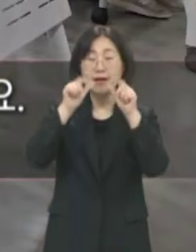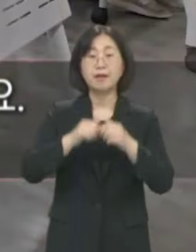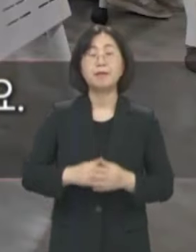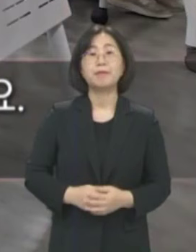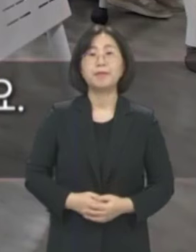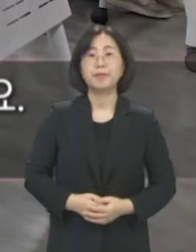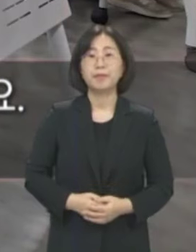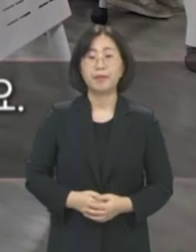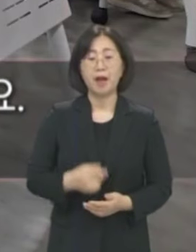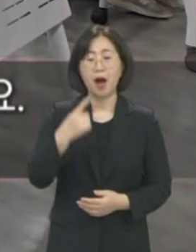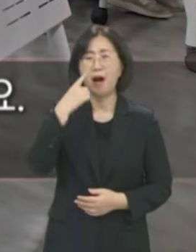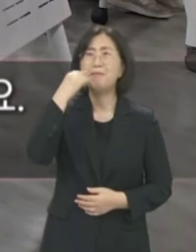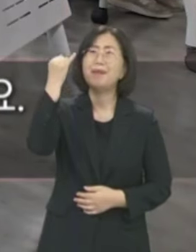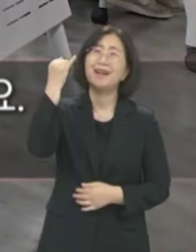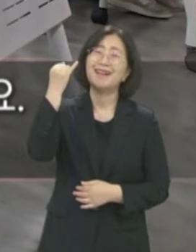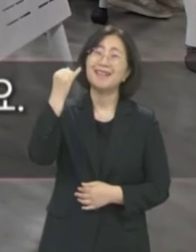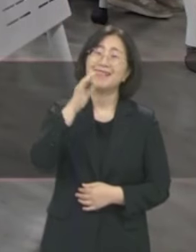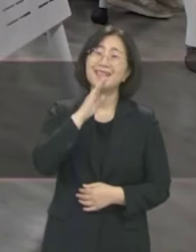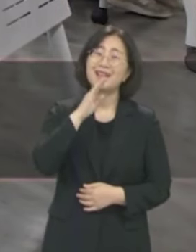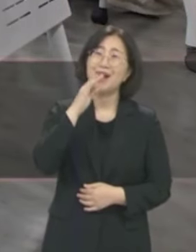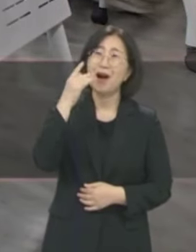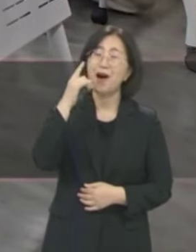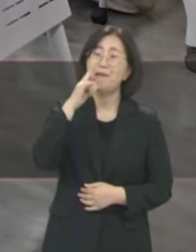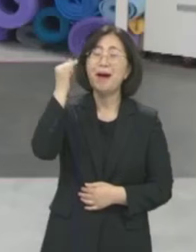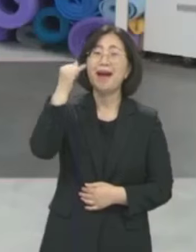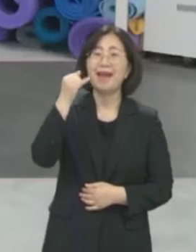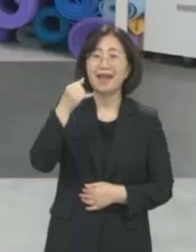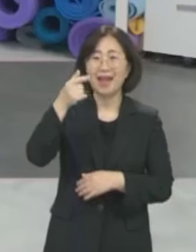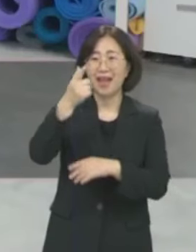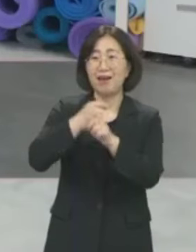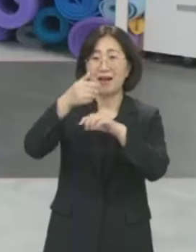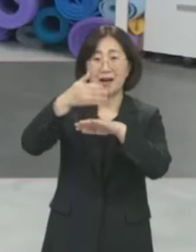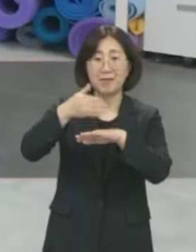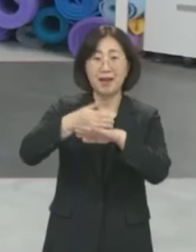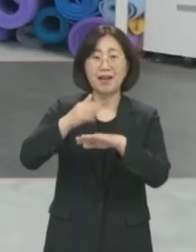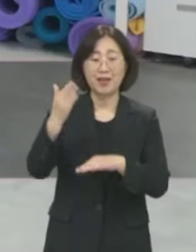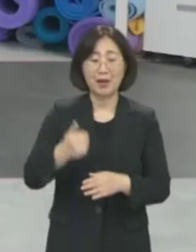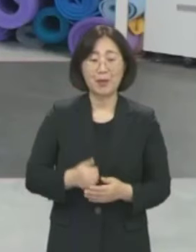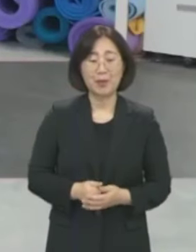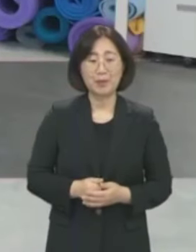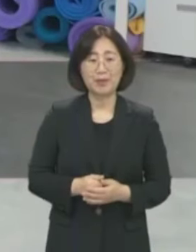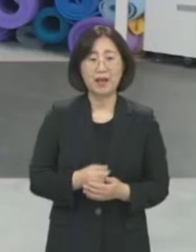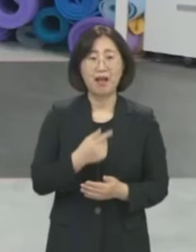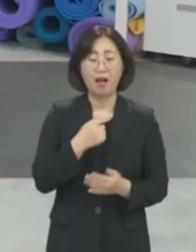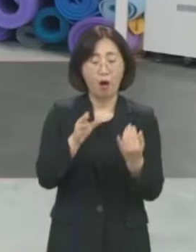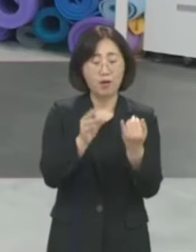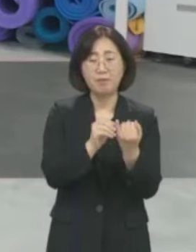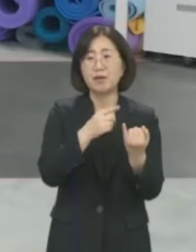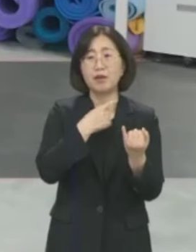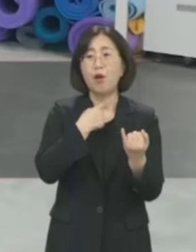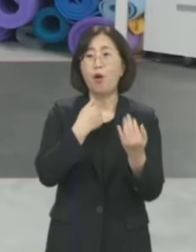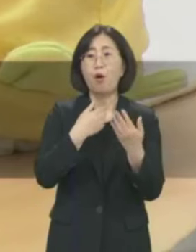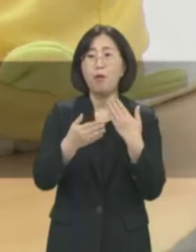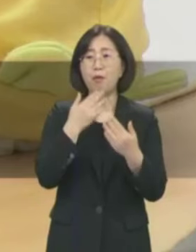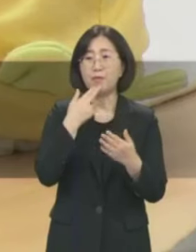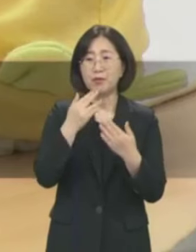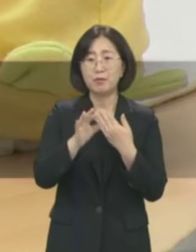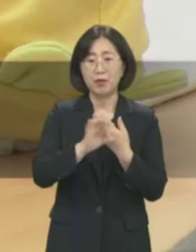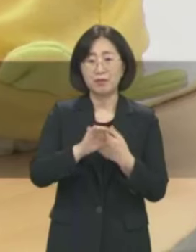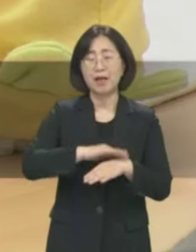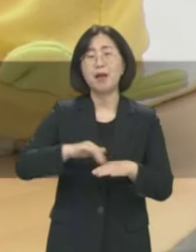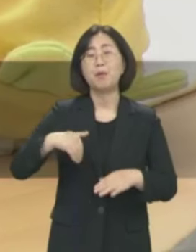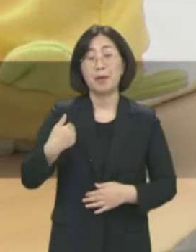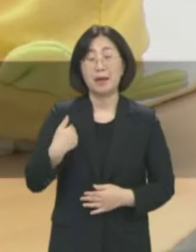그래서 엄마께 더 많이 감사하게 되고 그리고 이런 거를 겪지 않으면 사실 모르잖아요. 그래서